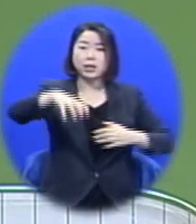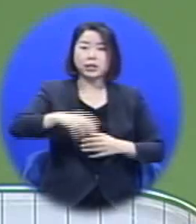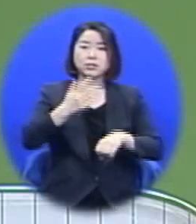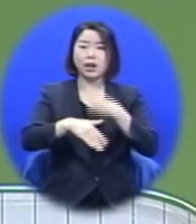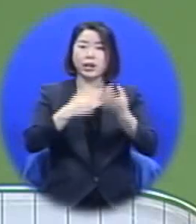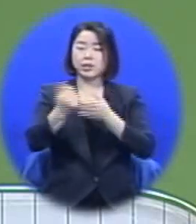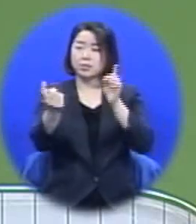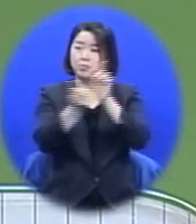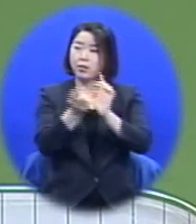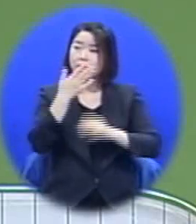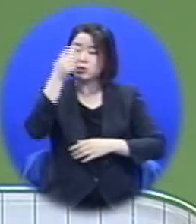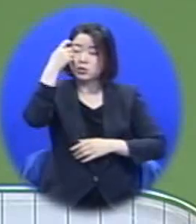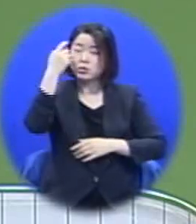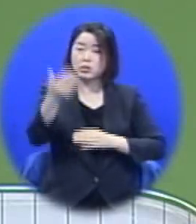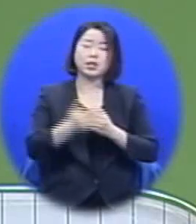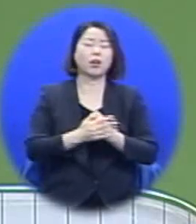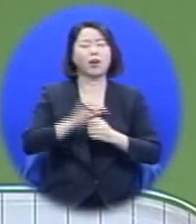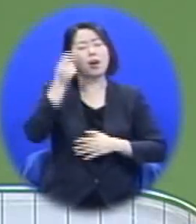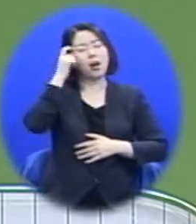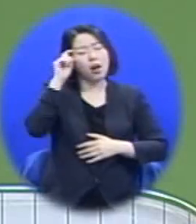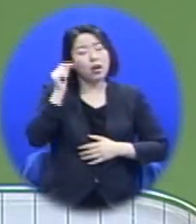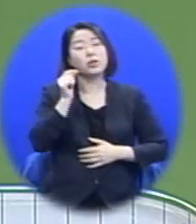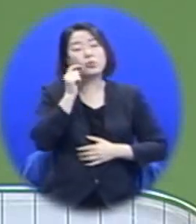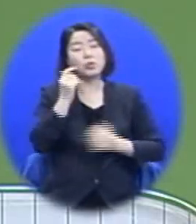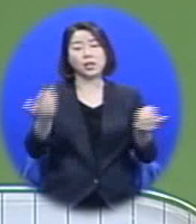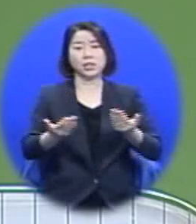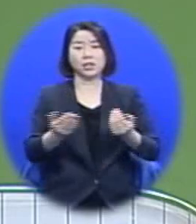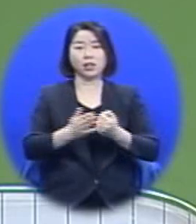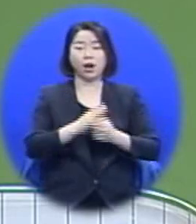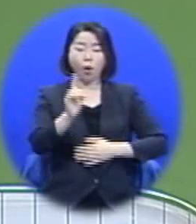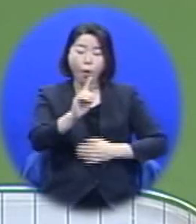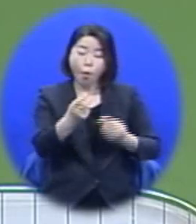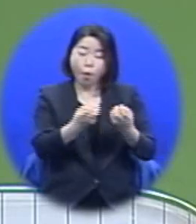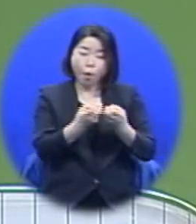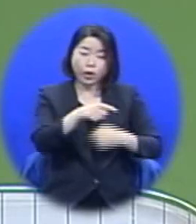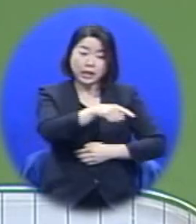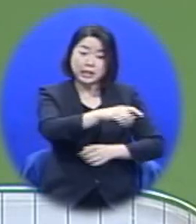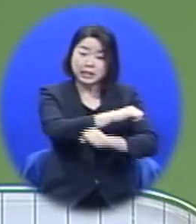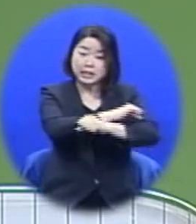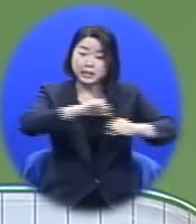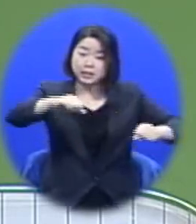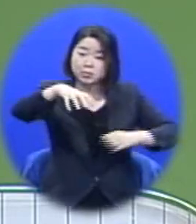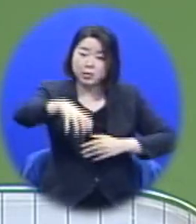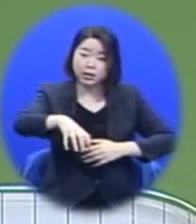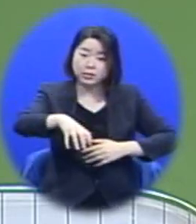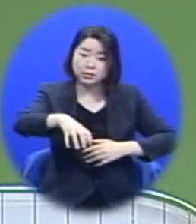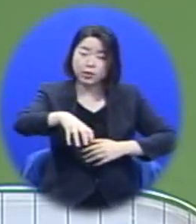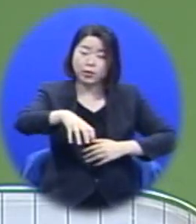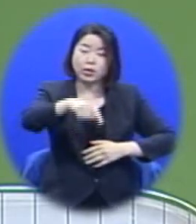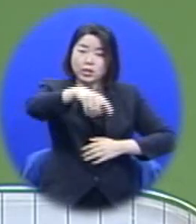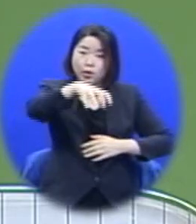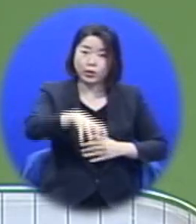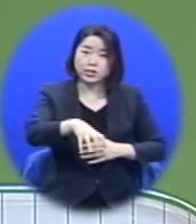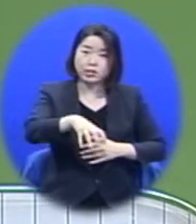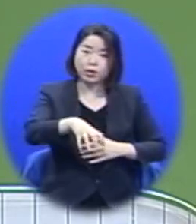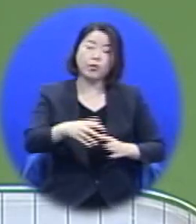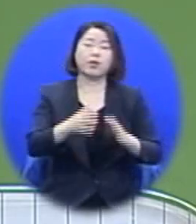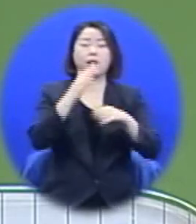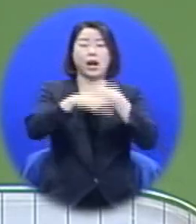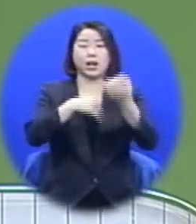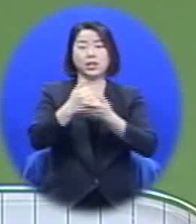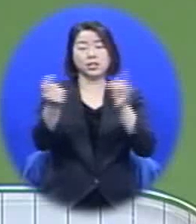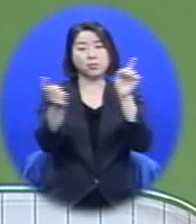거야 이건 상상도 안되는 일입니다 어떻게 이 들판에서 여기서 하나님을 만난 야